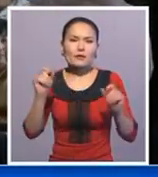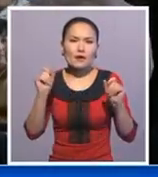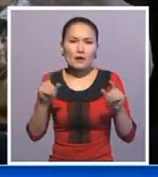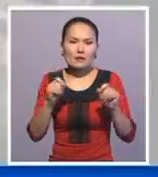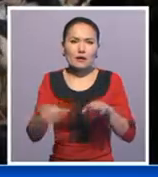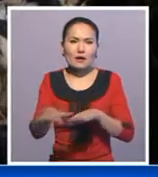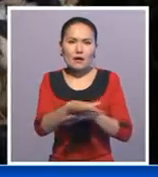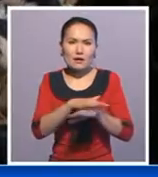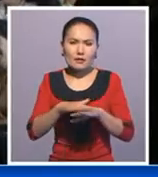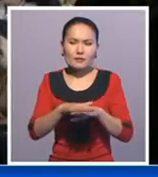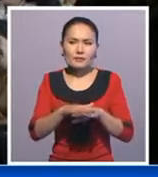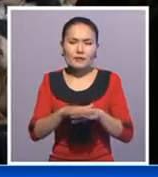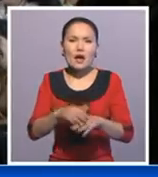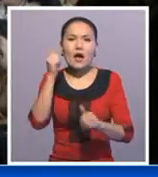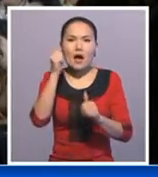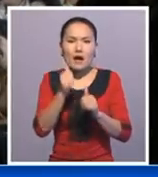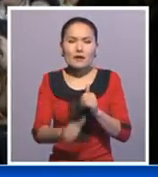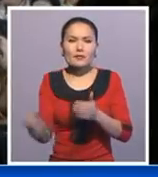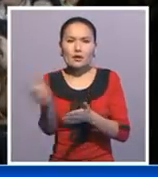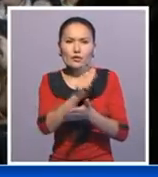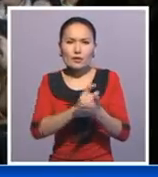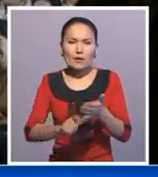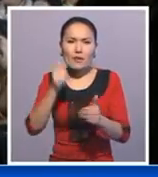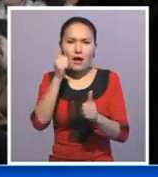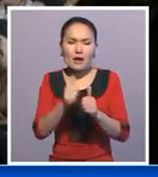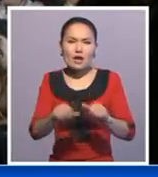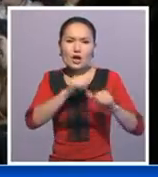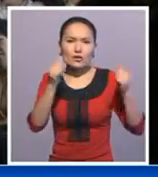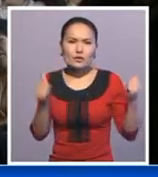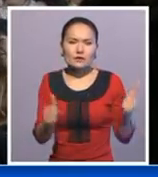нарқым менің. Оның әрбір өлеңі әр сезімге толы.